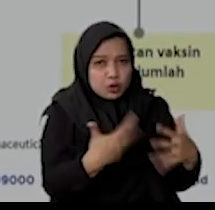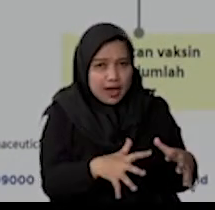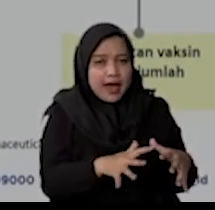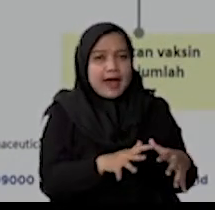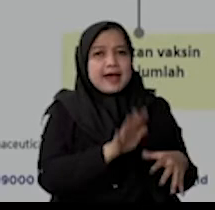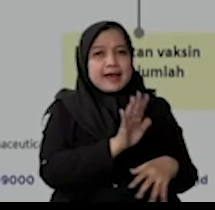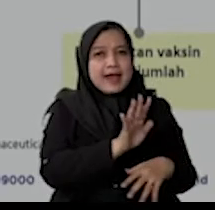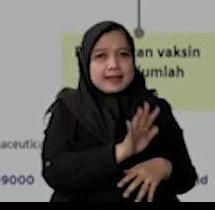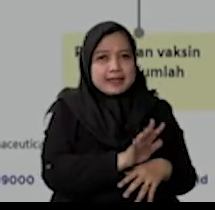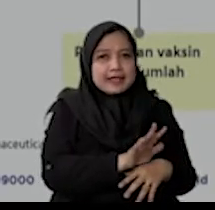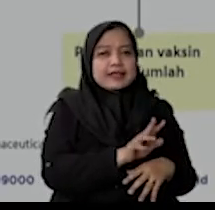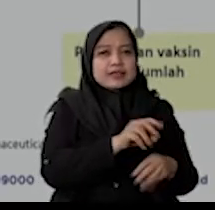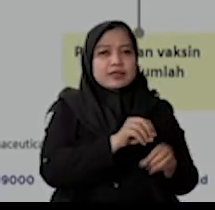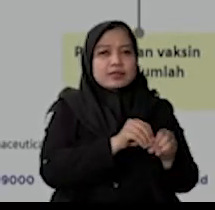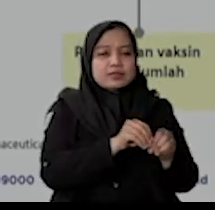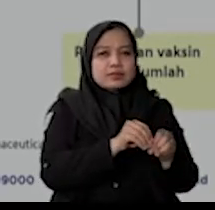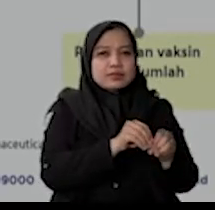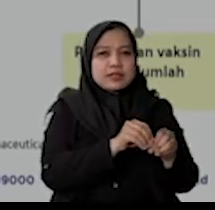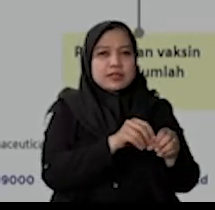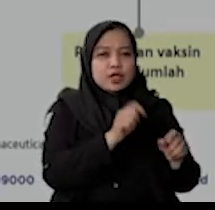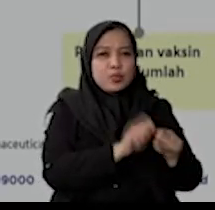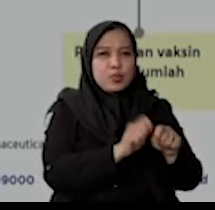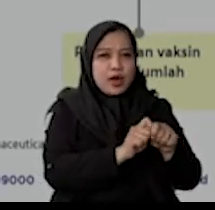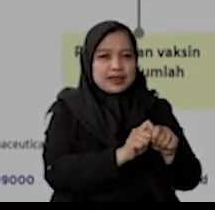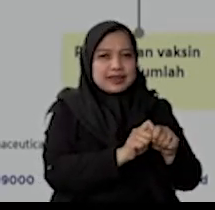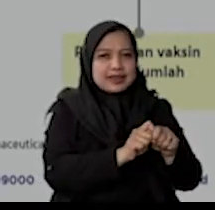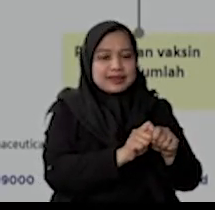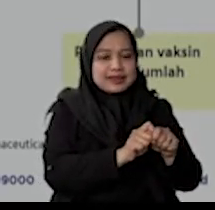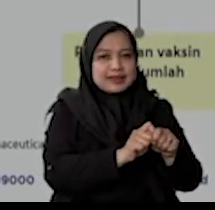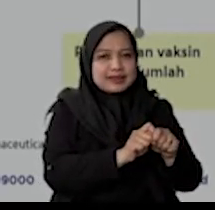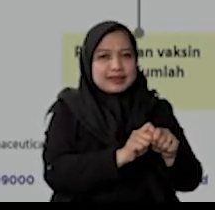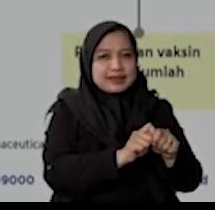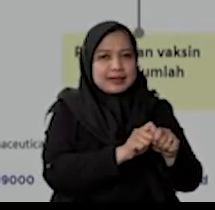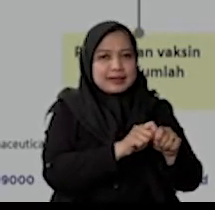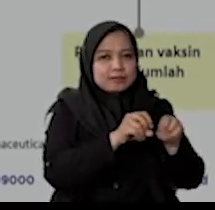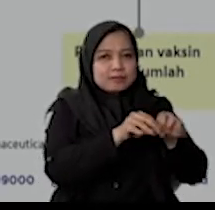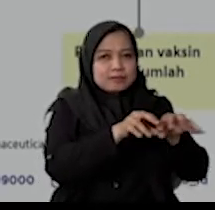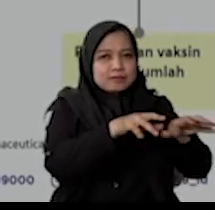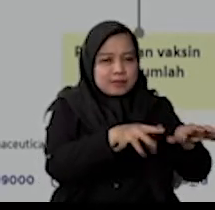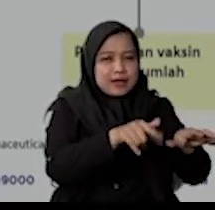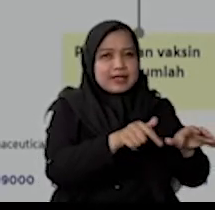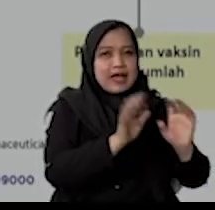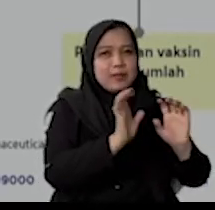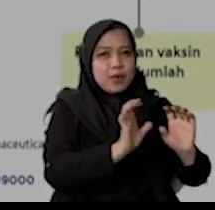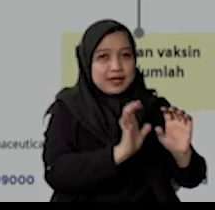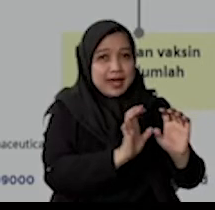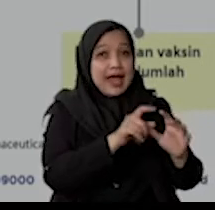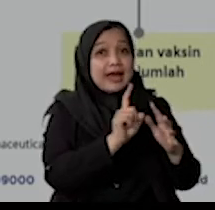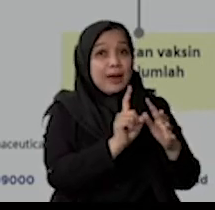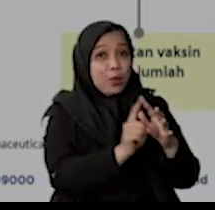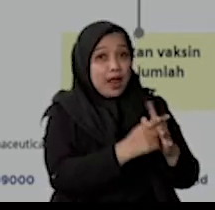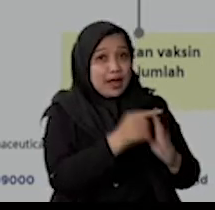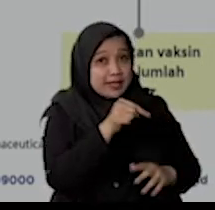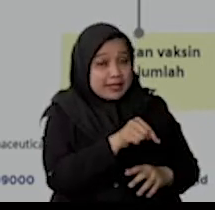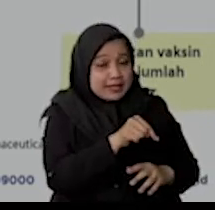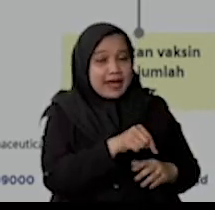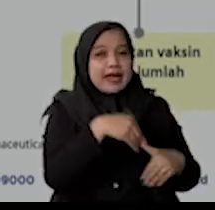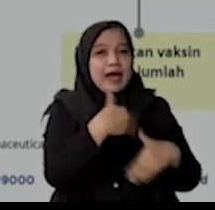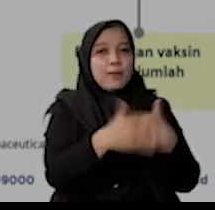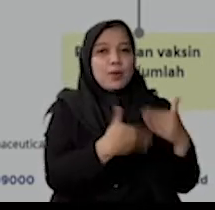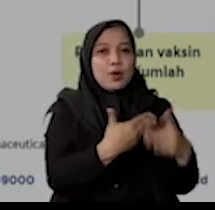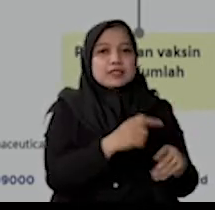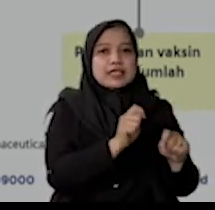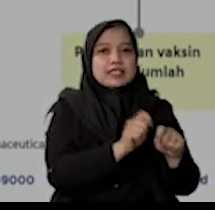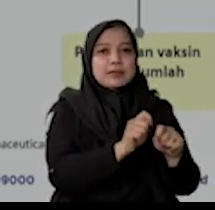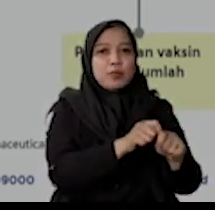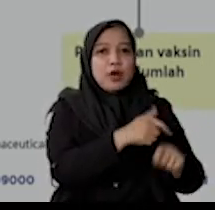dalam jumlah yang lebih banyak. Dan proses ini biasanya sudah mulai dilakukan pembuatan vaksin dalam